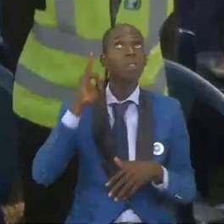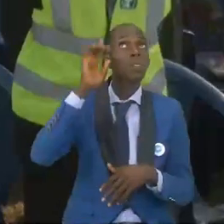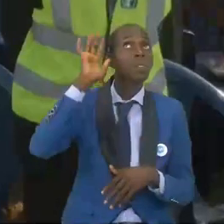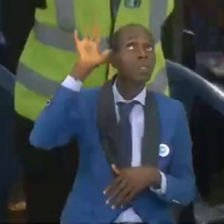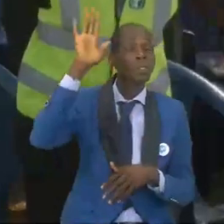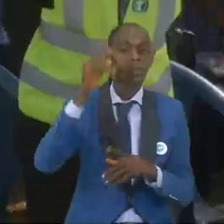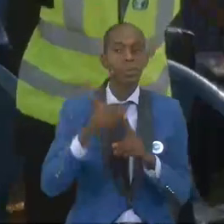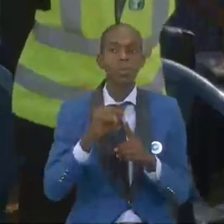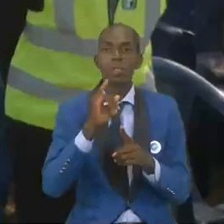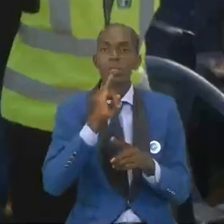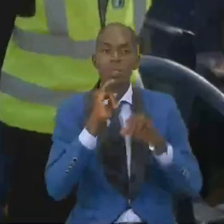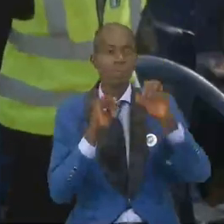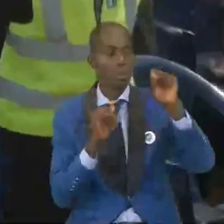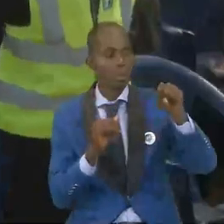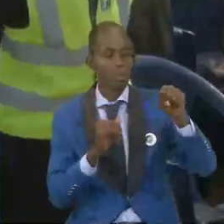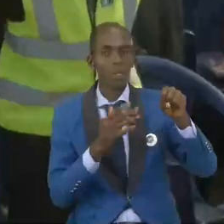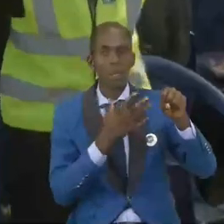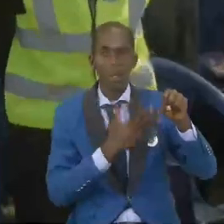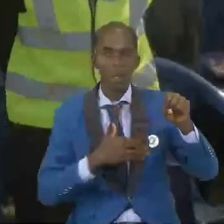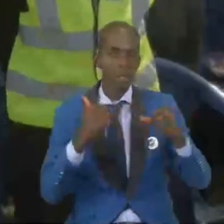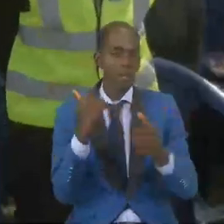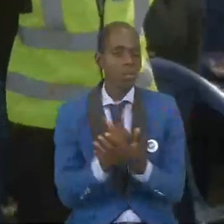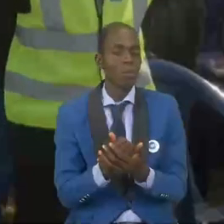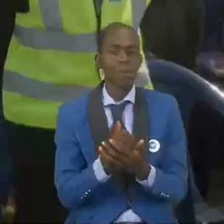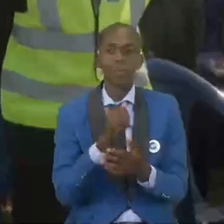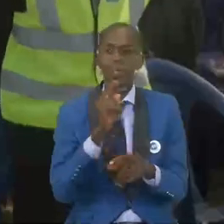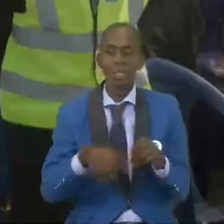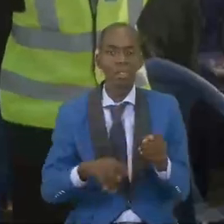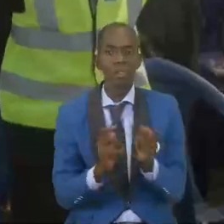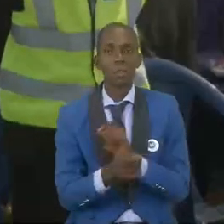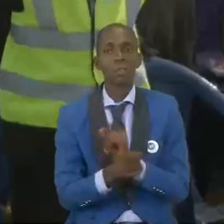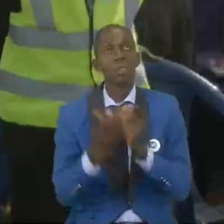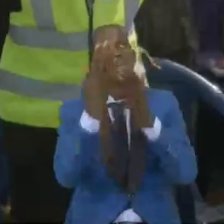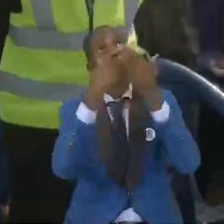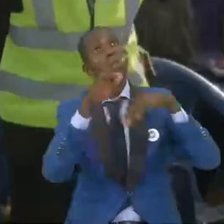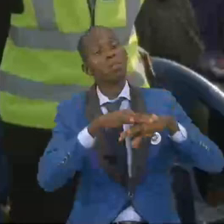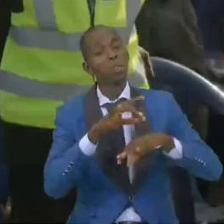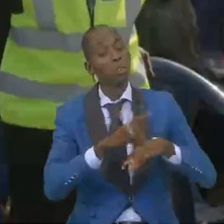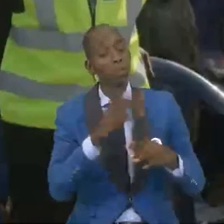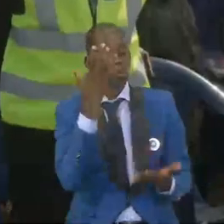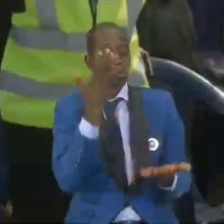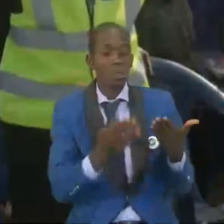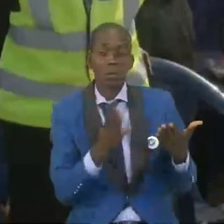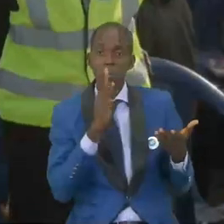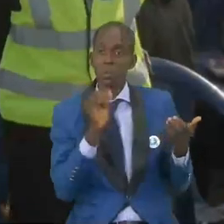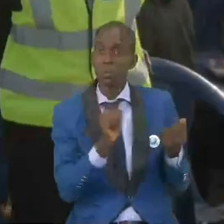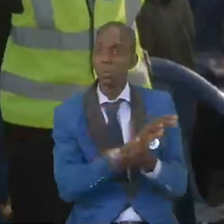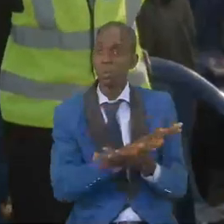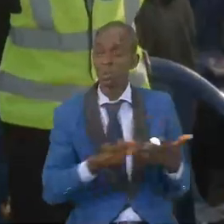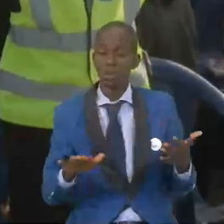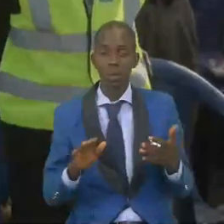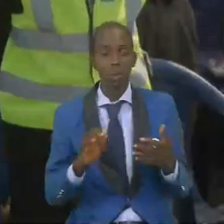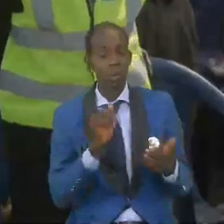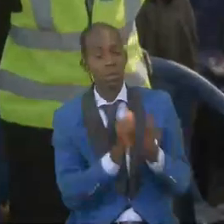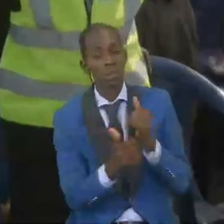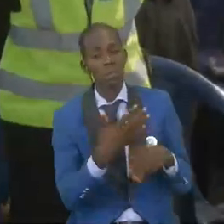accomplir toutes ses promesses dans ta vie. Sa parole est oui, amen. Le ciel et la